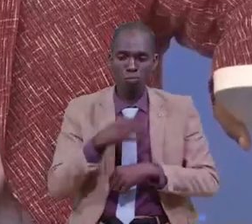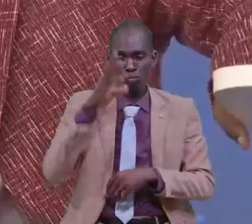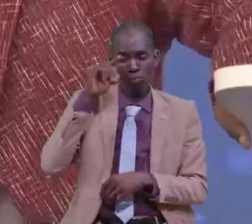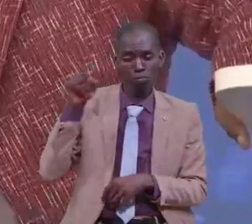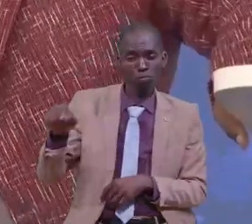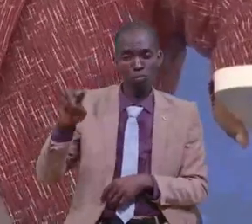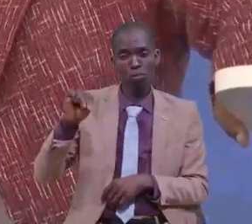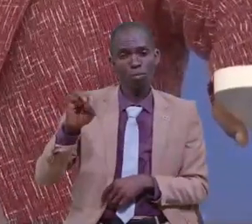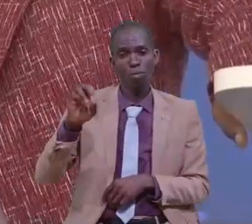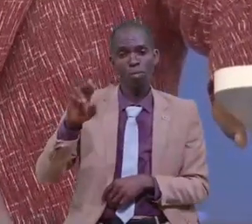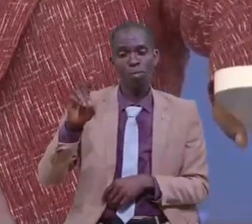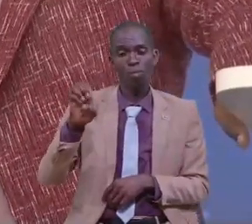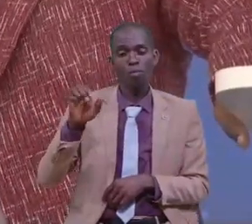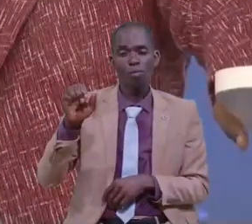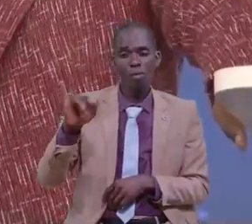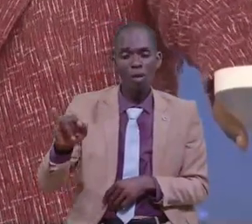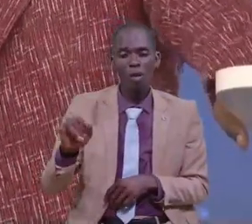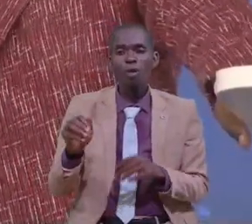royaux.